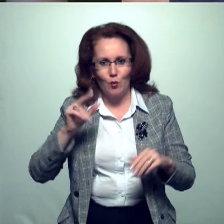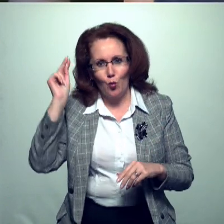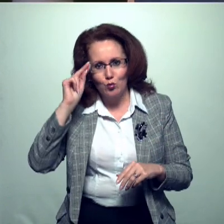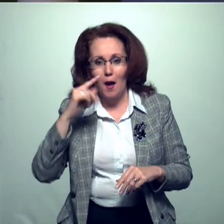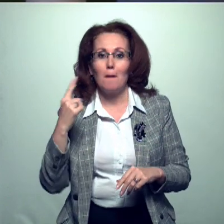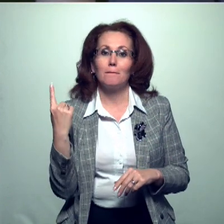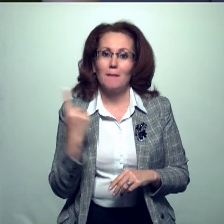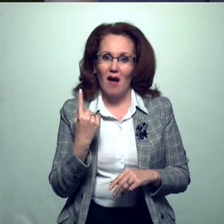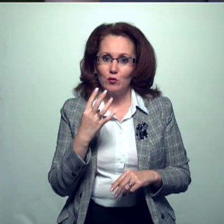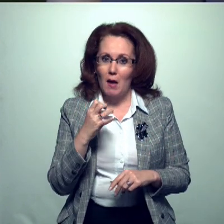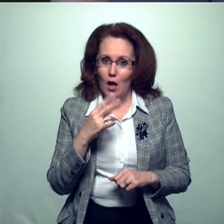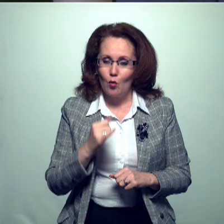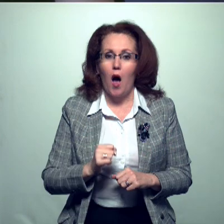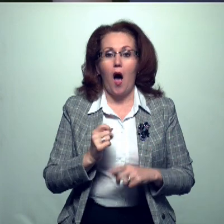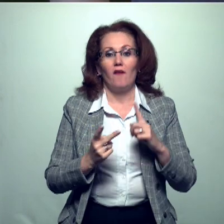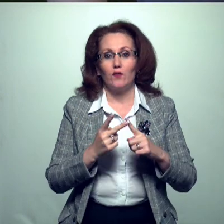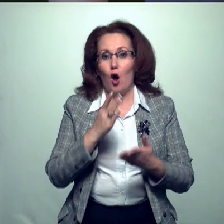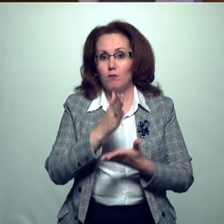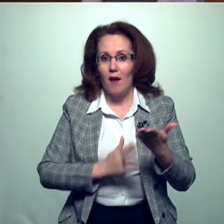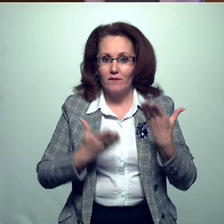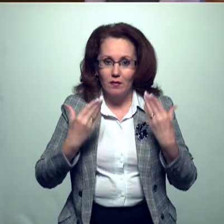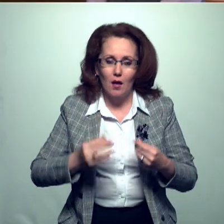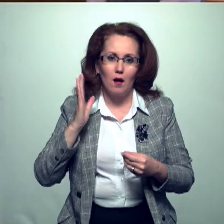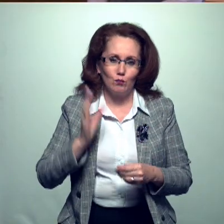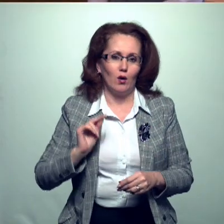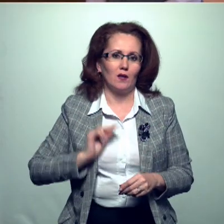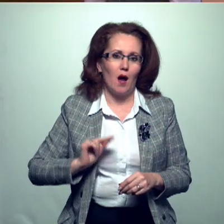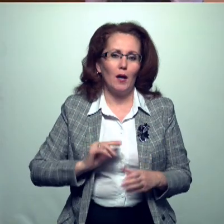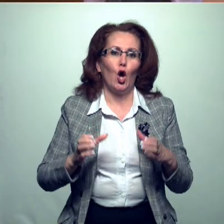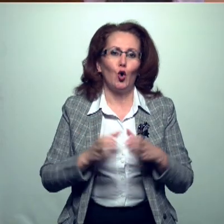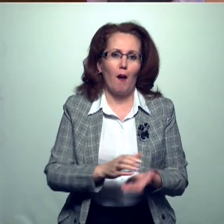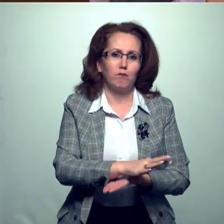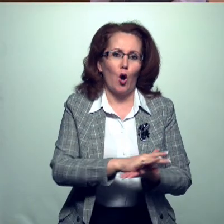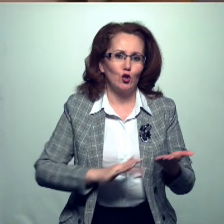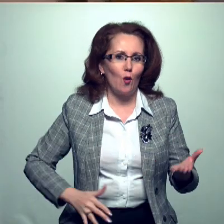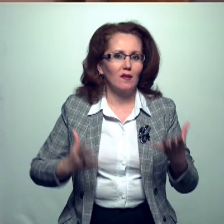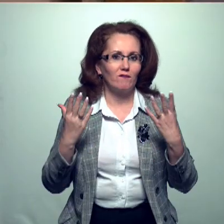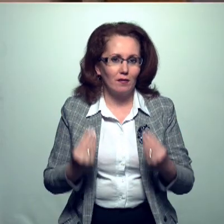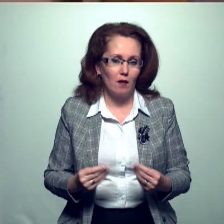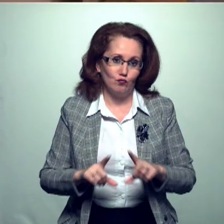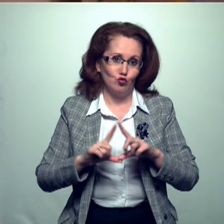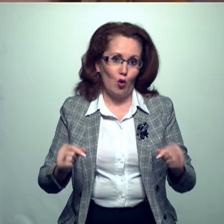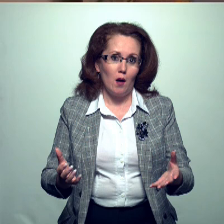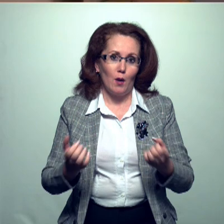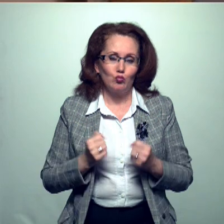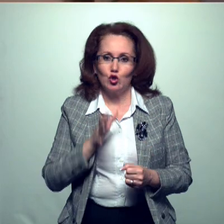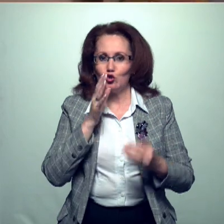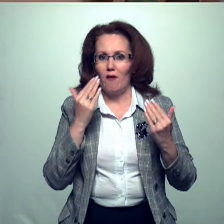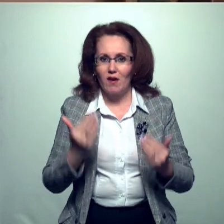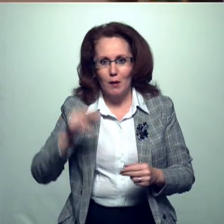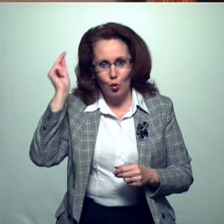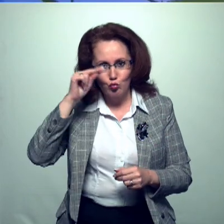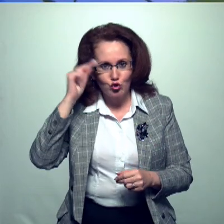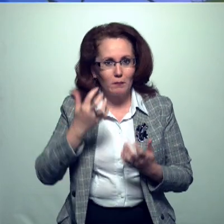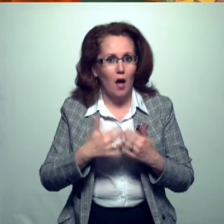учиться в первую смену, а во вторую половину дня для них здесь будет работать группа продленного дня. Школа получила и современное учебное